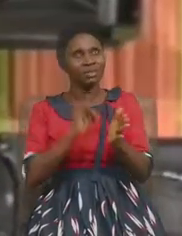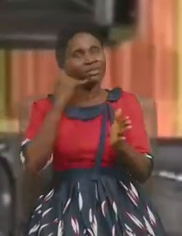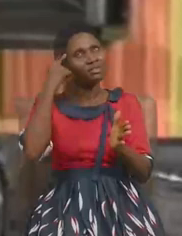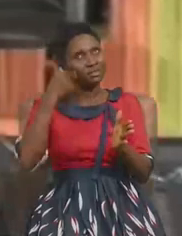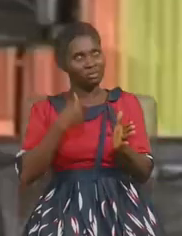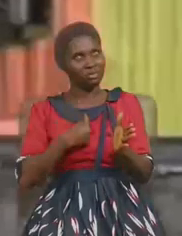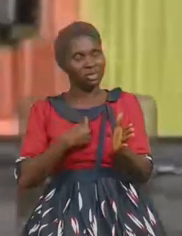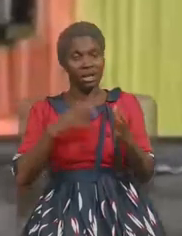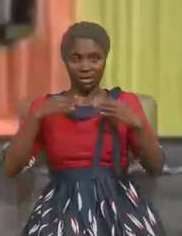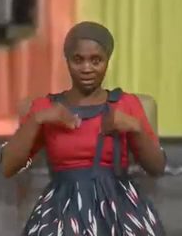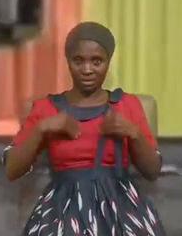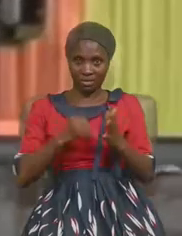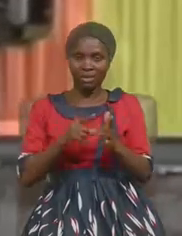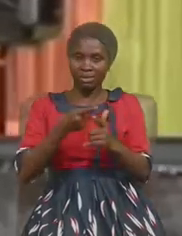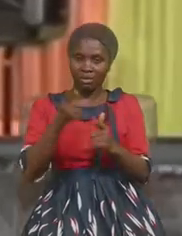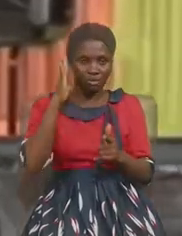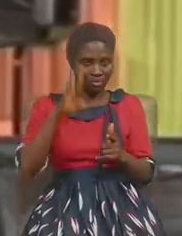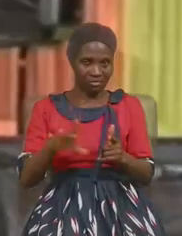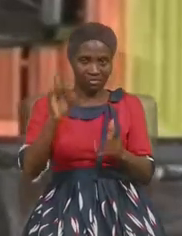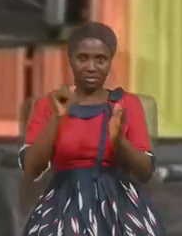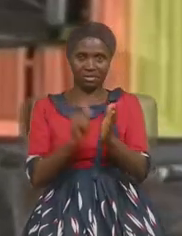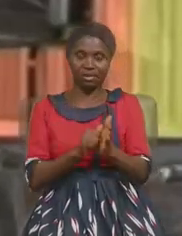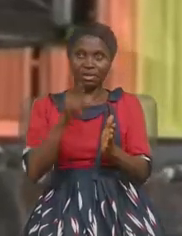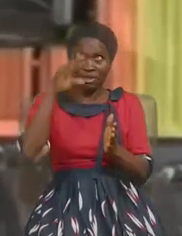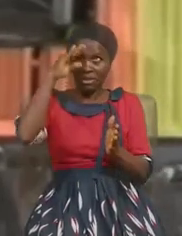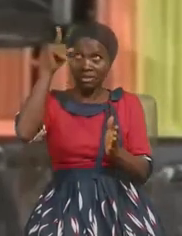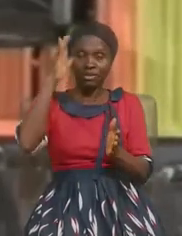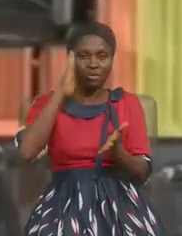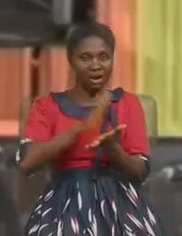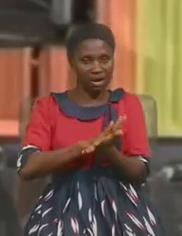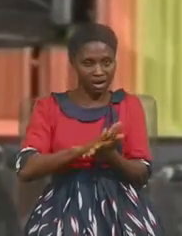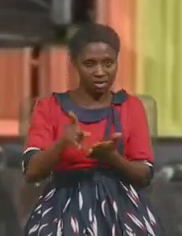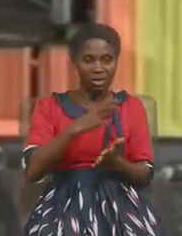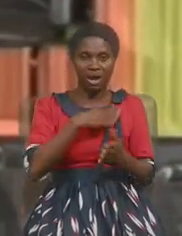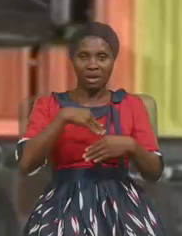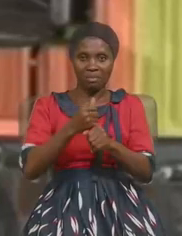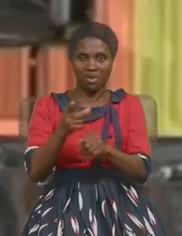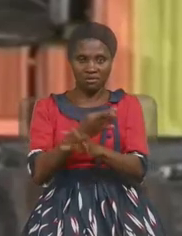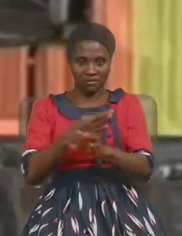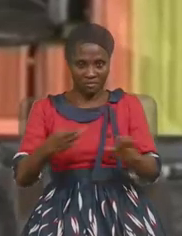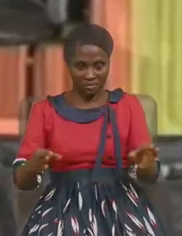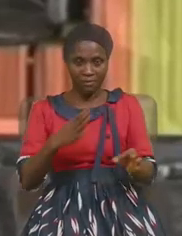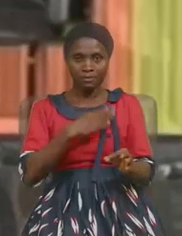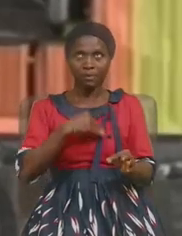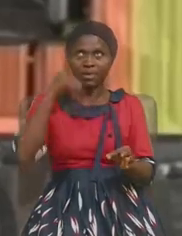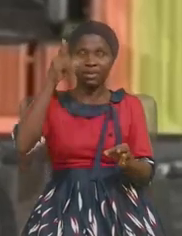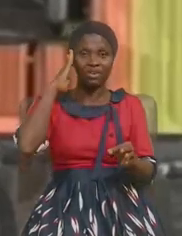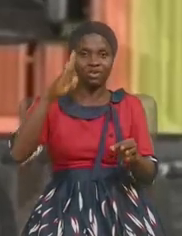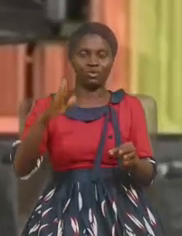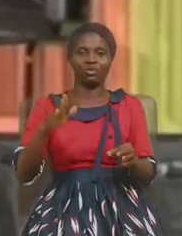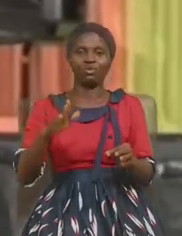donc découvrir que vous êtes, il vous purifie, il vous affranchit, il brise